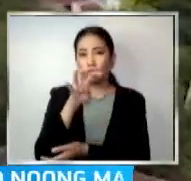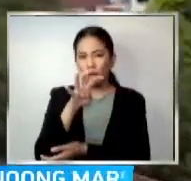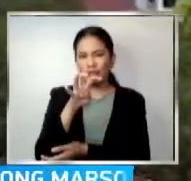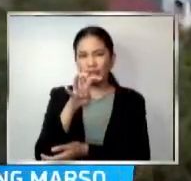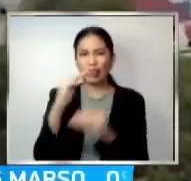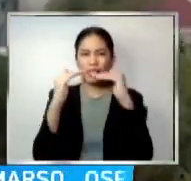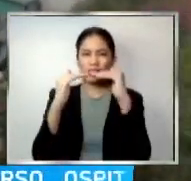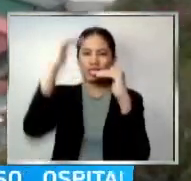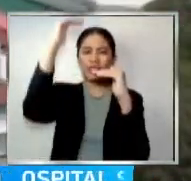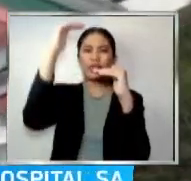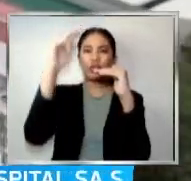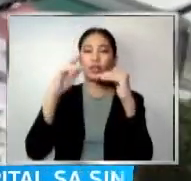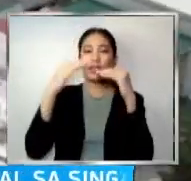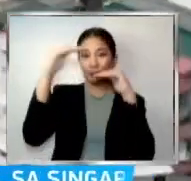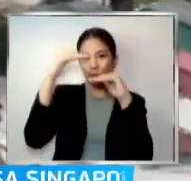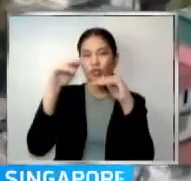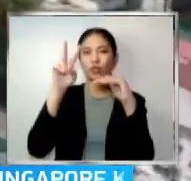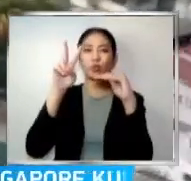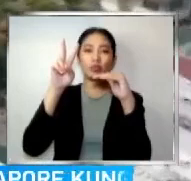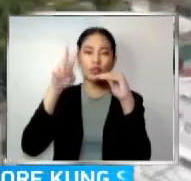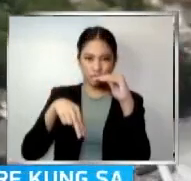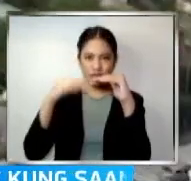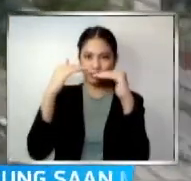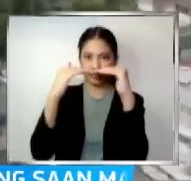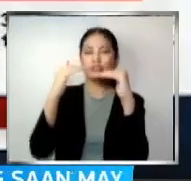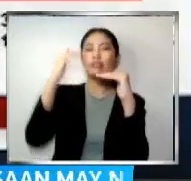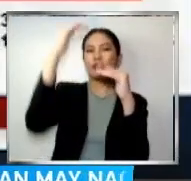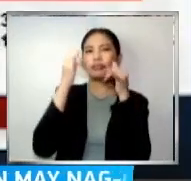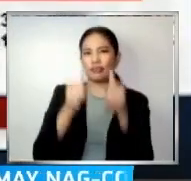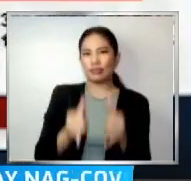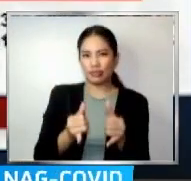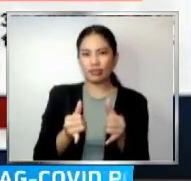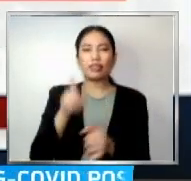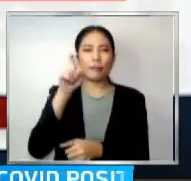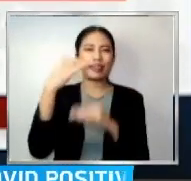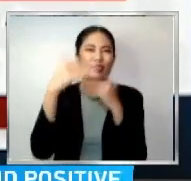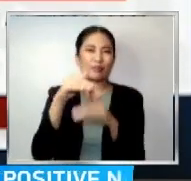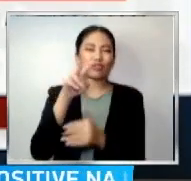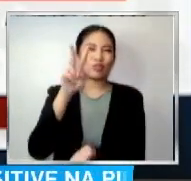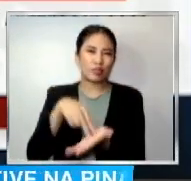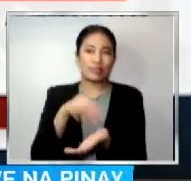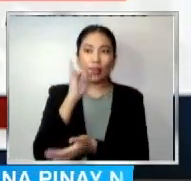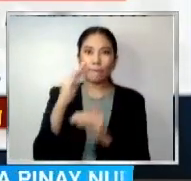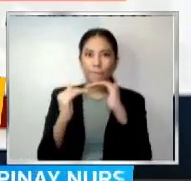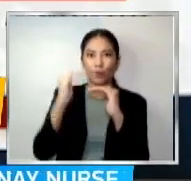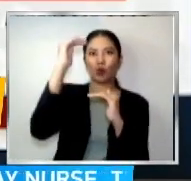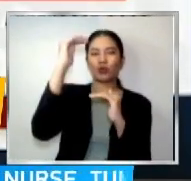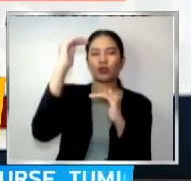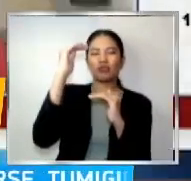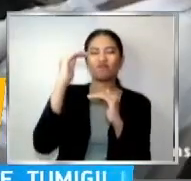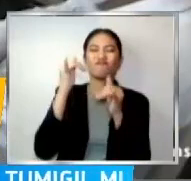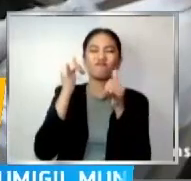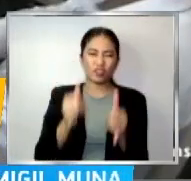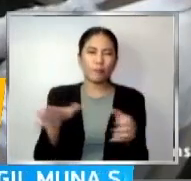na ayon sa Okta Research ay dapat maabot para kayanin ng healthcare system. Anything over 2,000 cases, ma-overwhelm po yung atin hospital